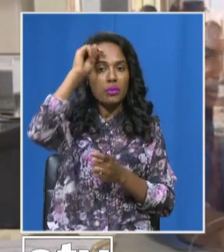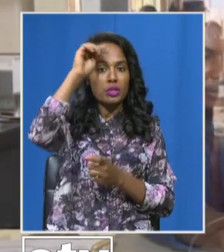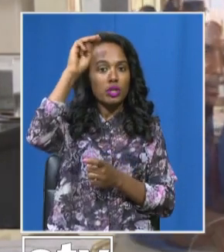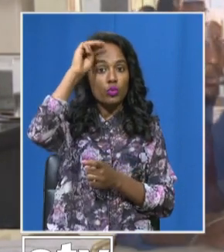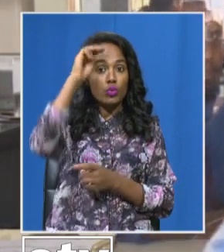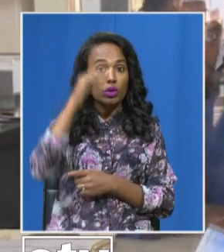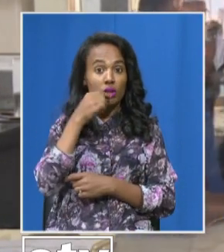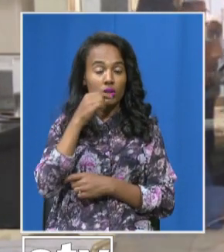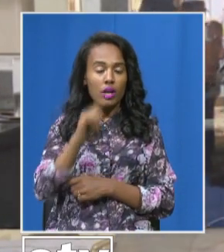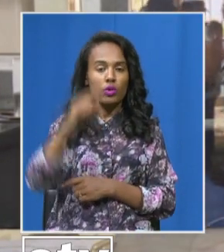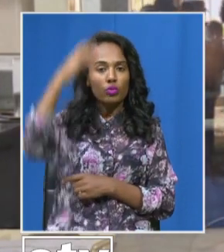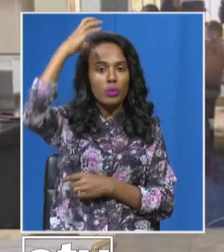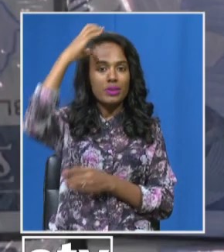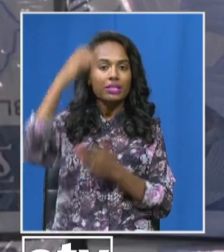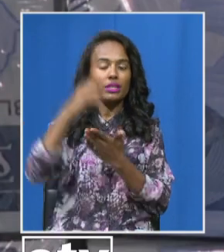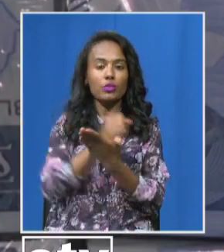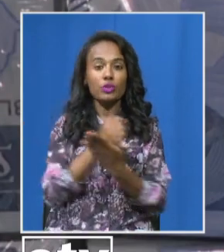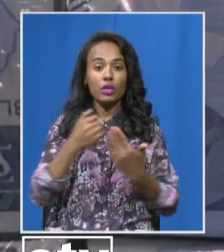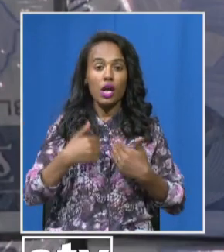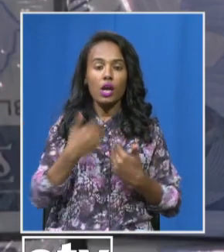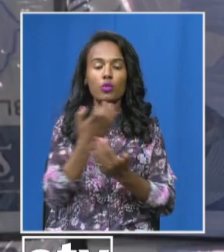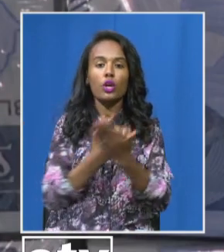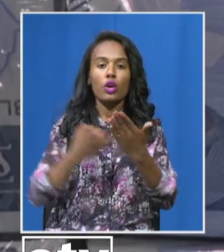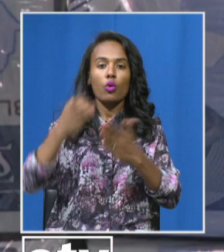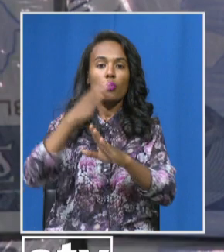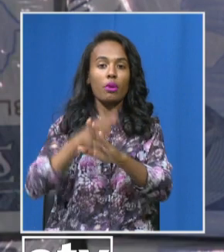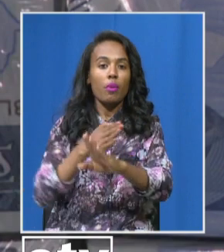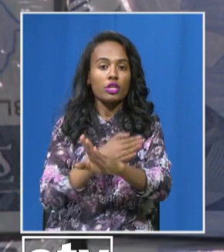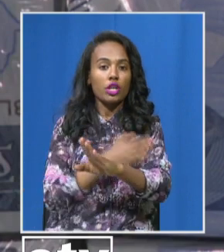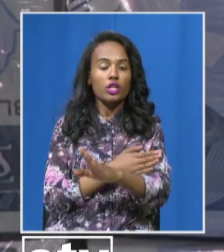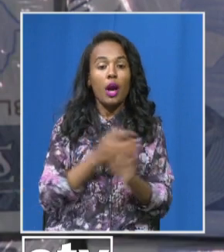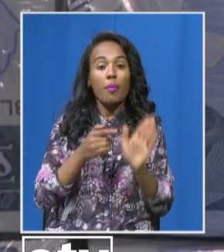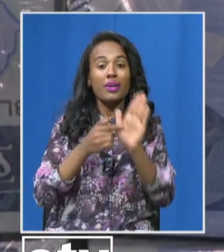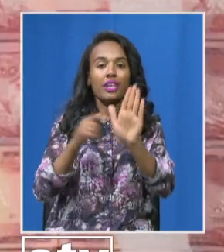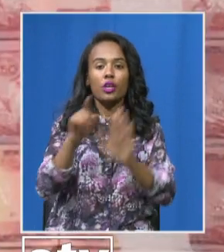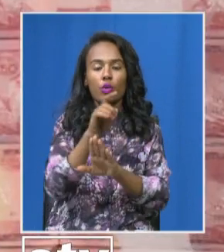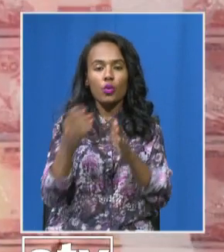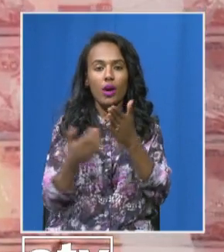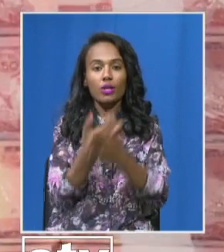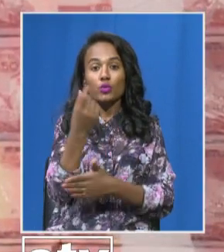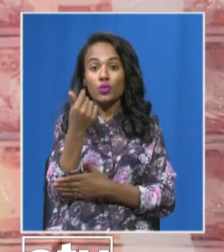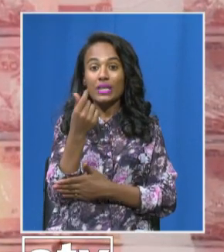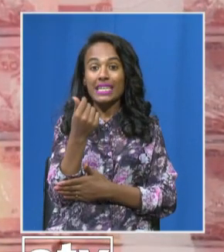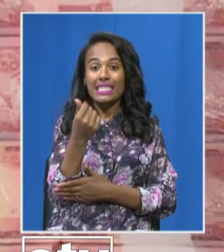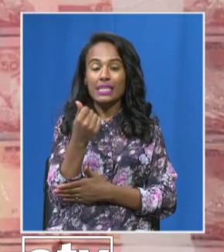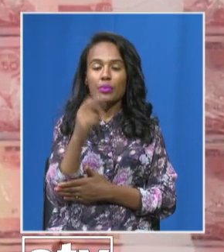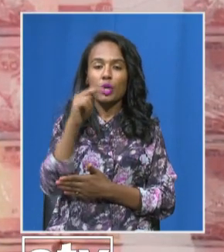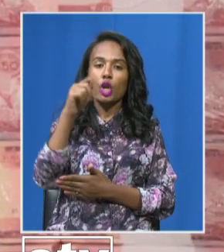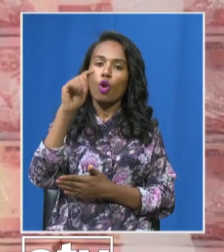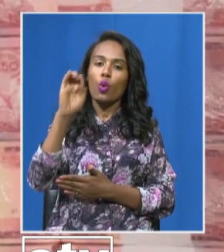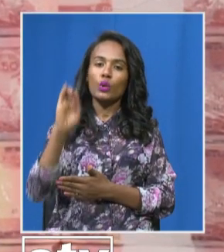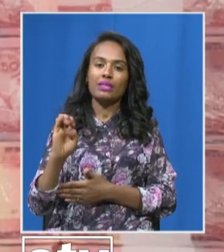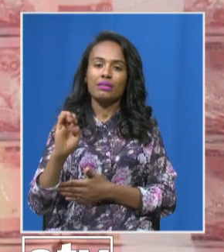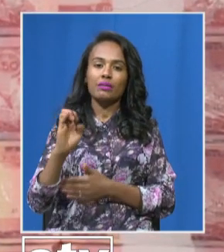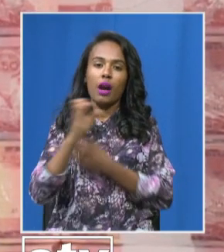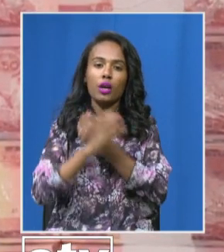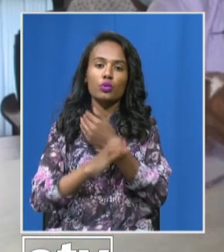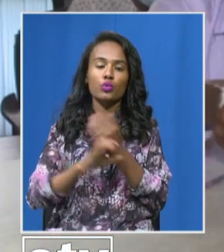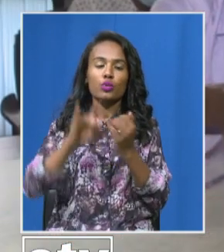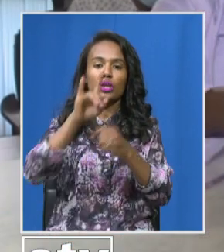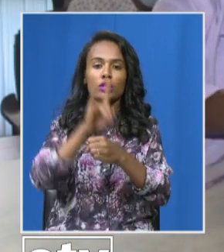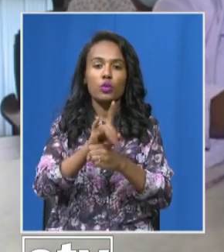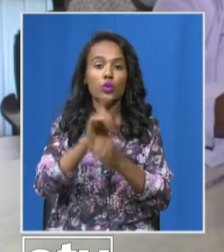ጥሩነህ እንደተናገሩት በመንግስት እየተወሰደ ያለው የኢኮኖሚ ማሻሻያ ማሳያ የሆነው አዲሱ የገንዘብ ኖት የሀገሪቱና